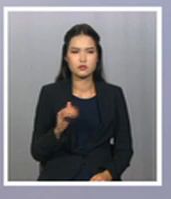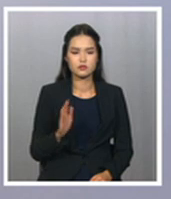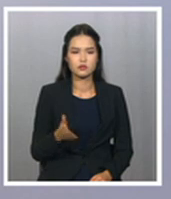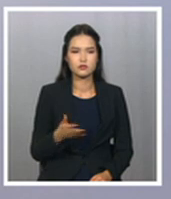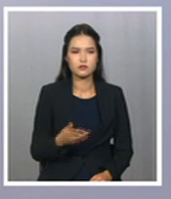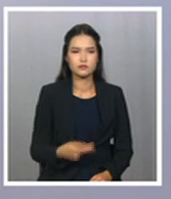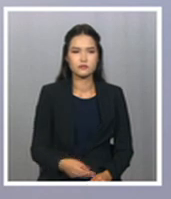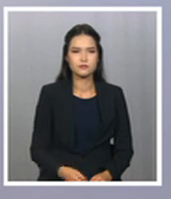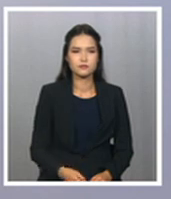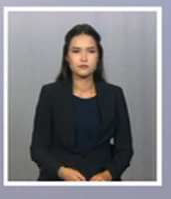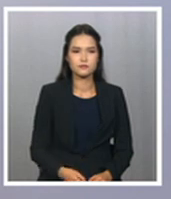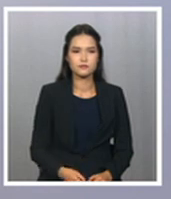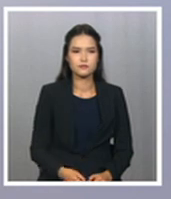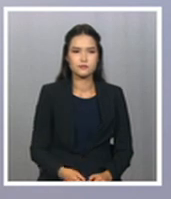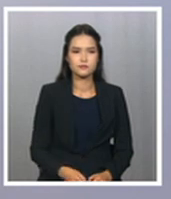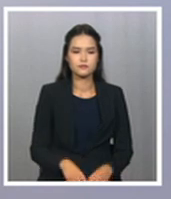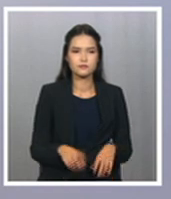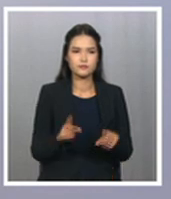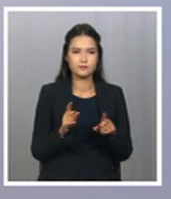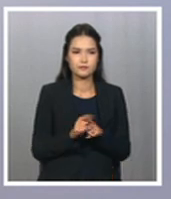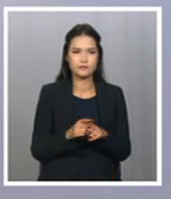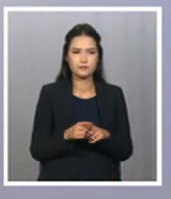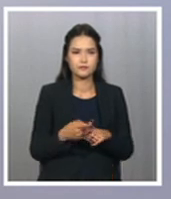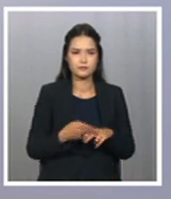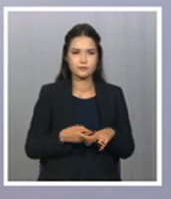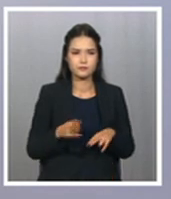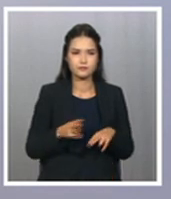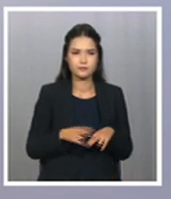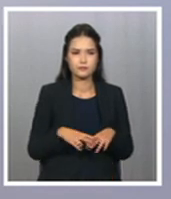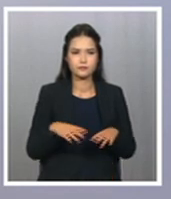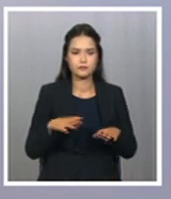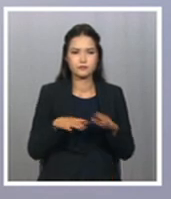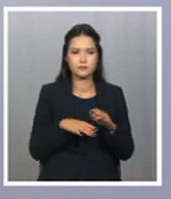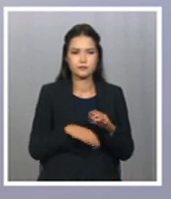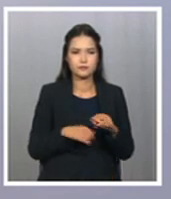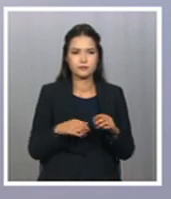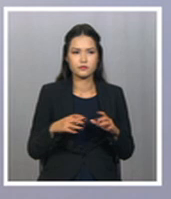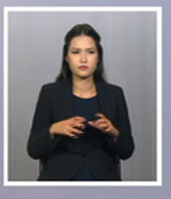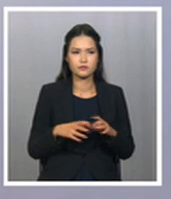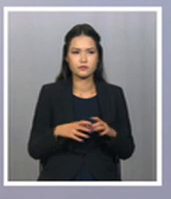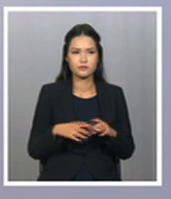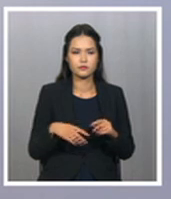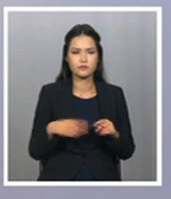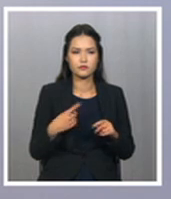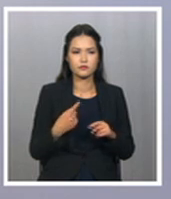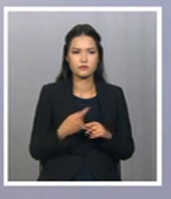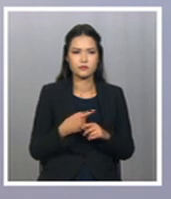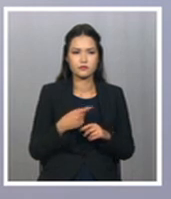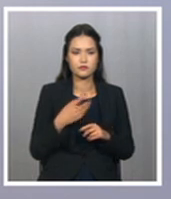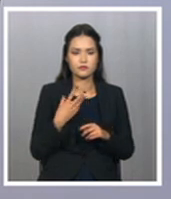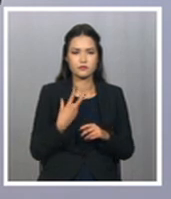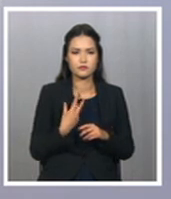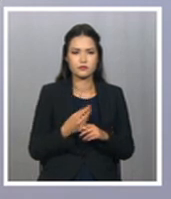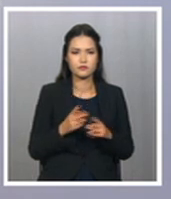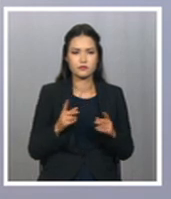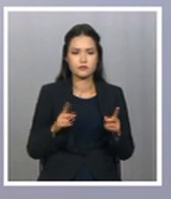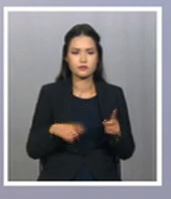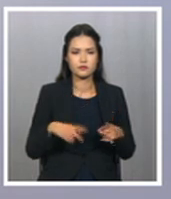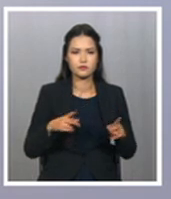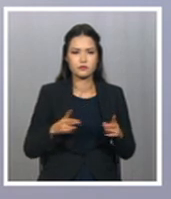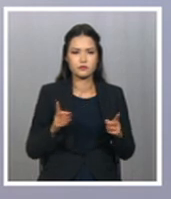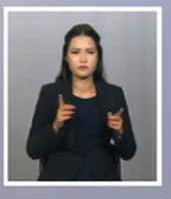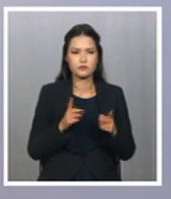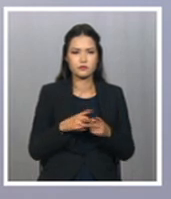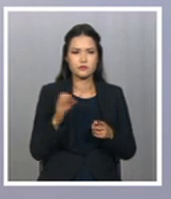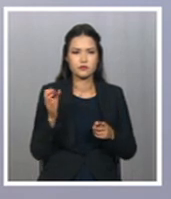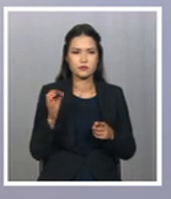шарт бойынша бұлар белгілі. Демек, біз мына соңғы бөлшекке алғашқы екі бөлшекті кезек-кезек теңестіріп,